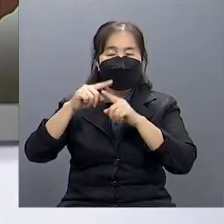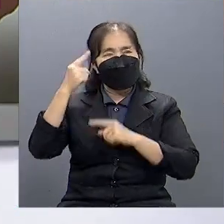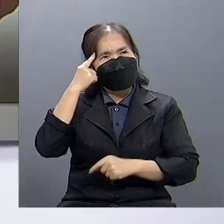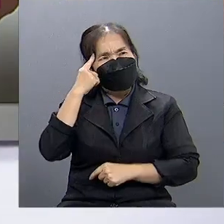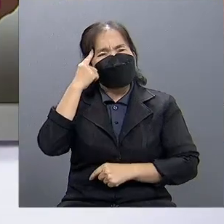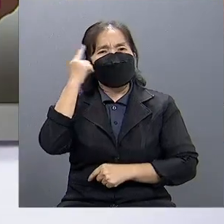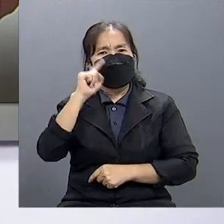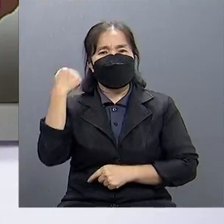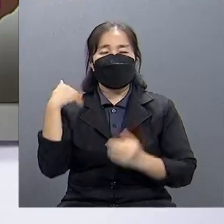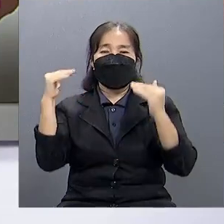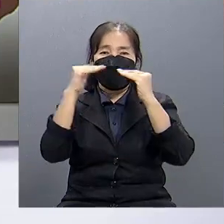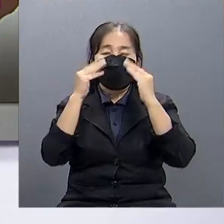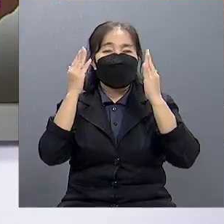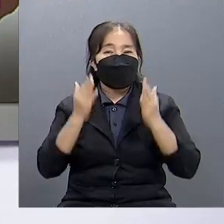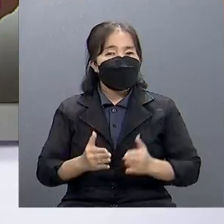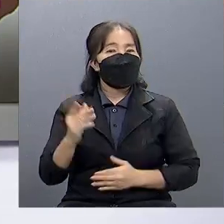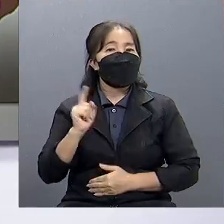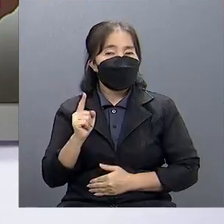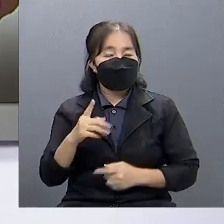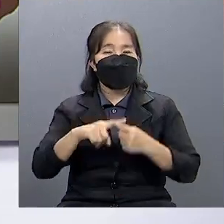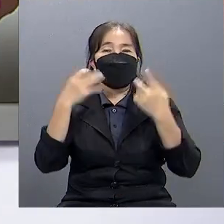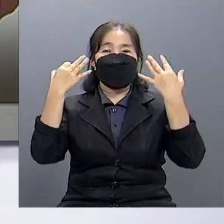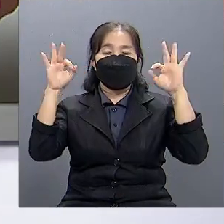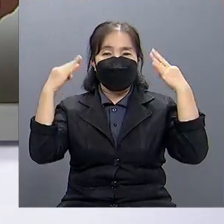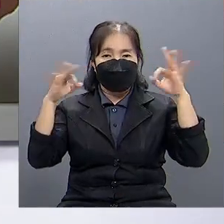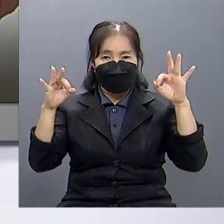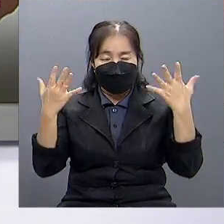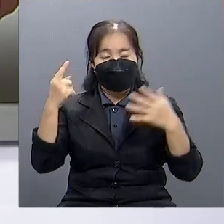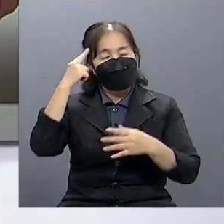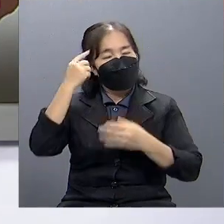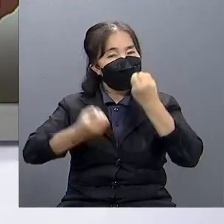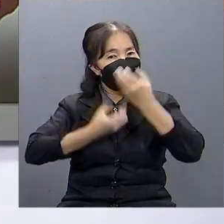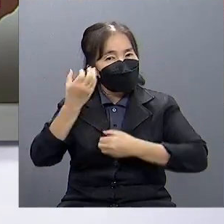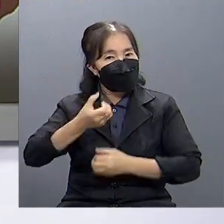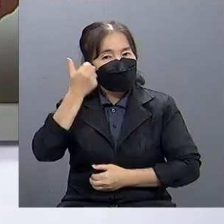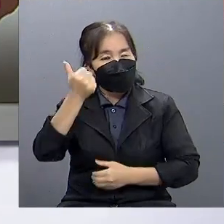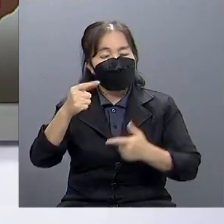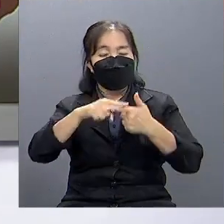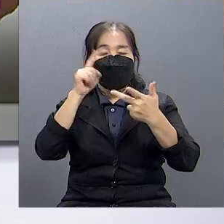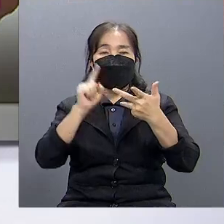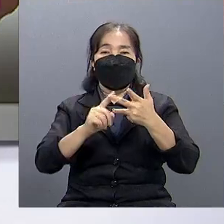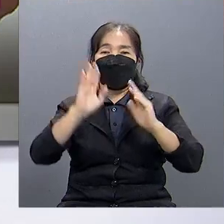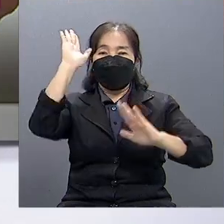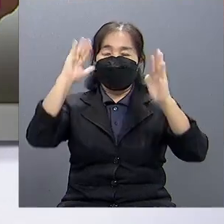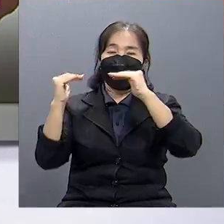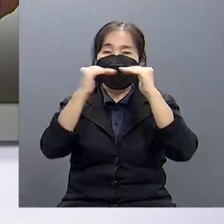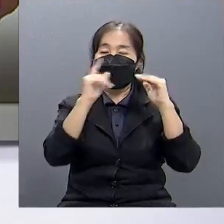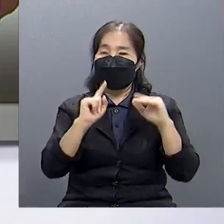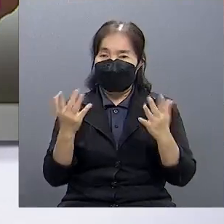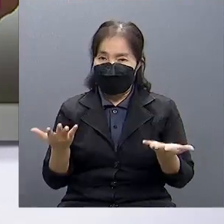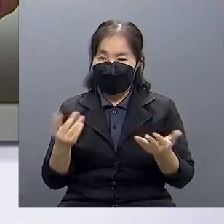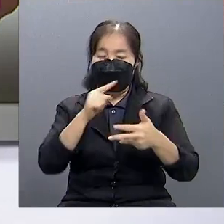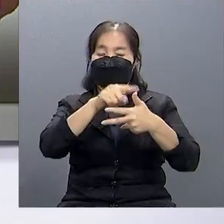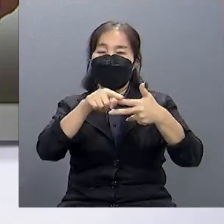นุษยชนเอ่ยเสรีภาพในการแสดงความคิดเห็นแล้วก็ประชาธิปไตยค่ะเพราะปัจจัยเหล่านี้นะคะคือสิ่งที่จะ